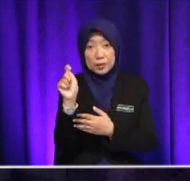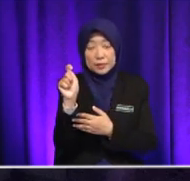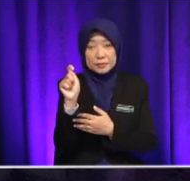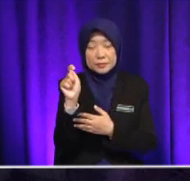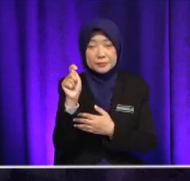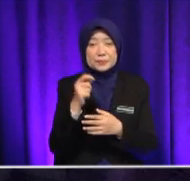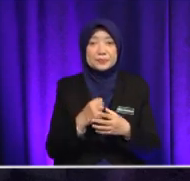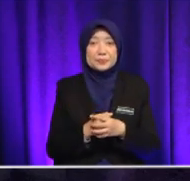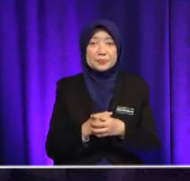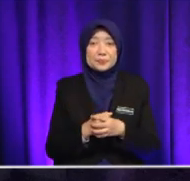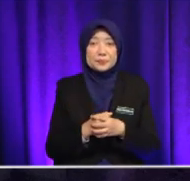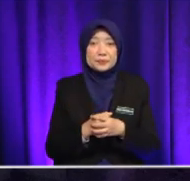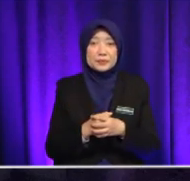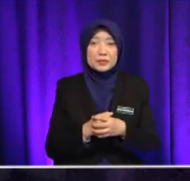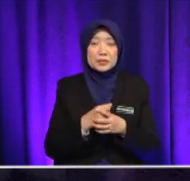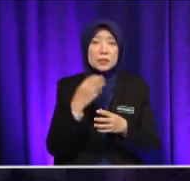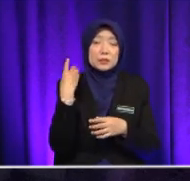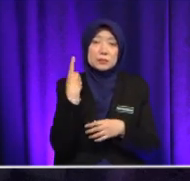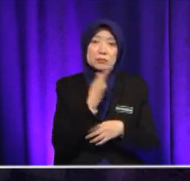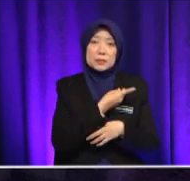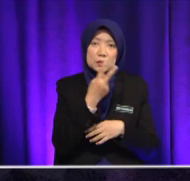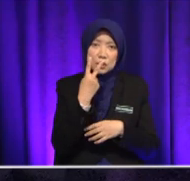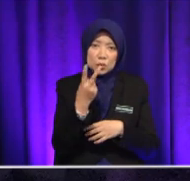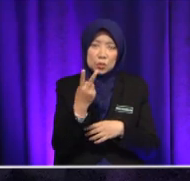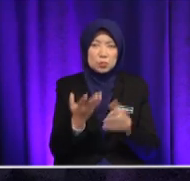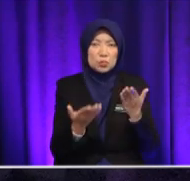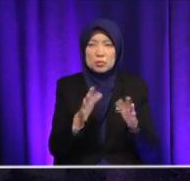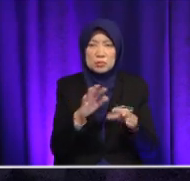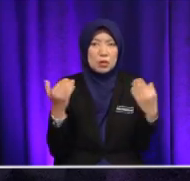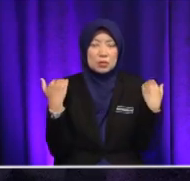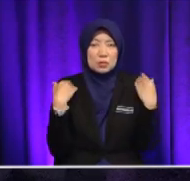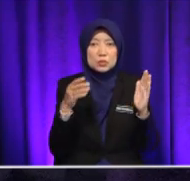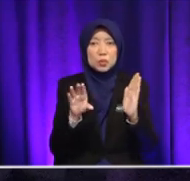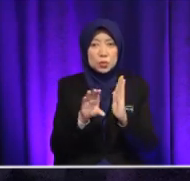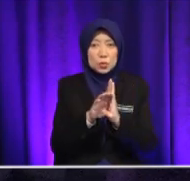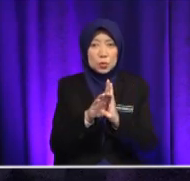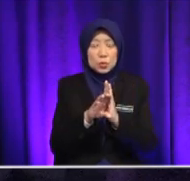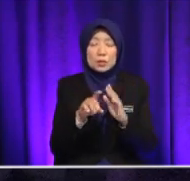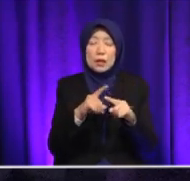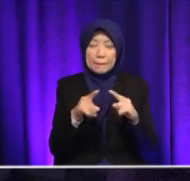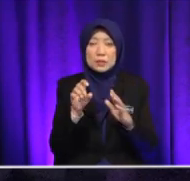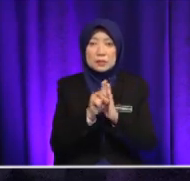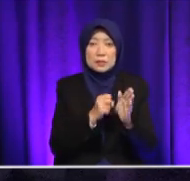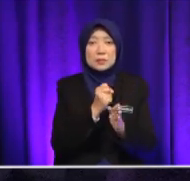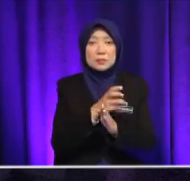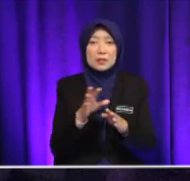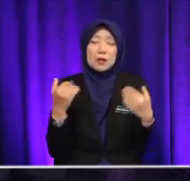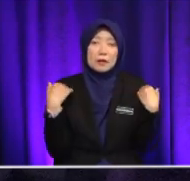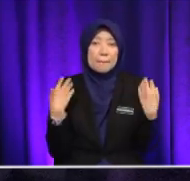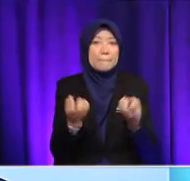sebagainya, sebabnya kita akan tengok mungkin dia tak bagi contoh untuk etina saja, kita ada banyak lagi contoh-contoh yang